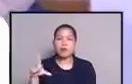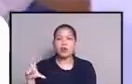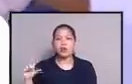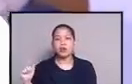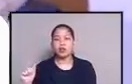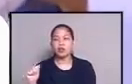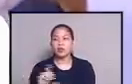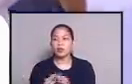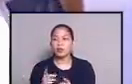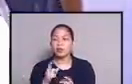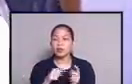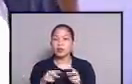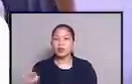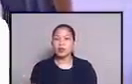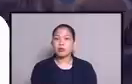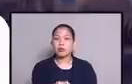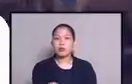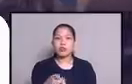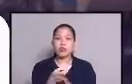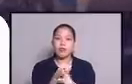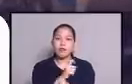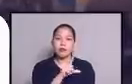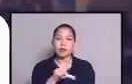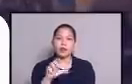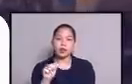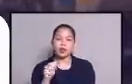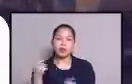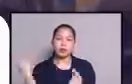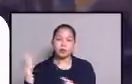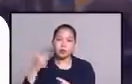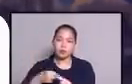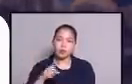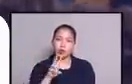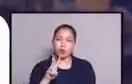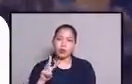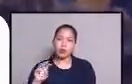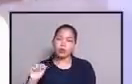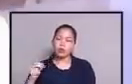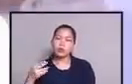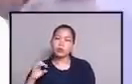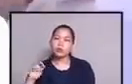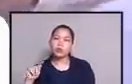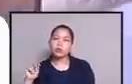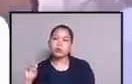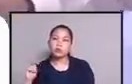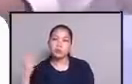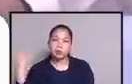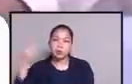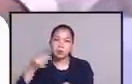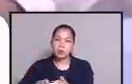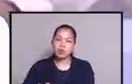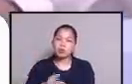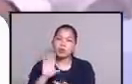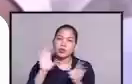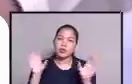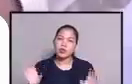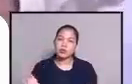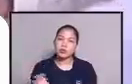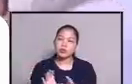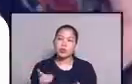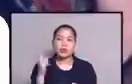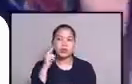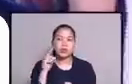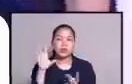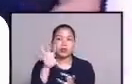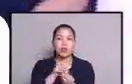literal pala na ibinyahe siya mula sa LA papunta sa Washington. Kaya pagdating pa lang ng certificate of